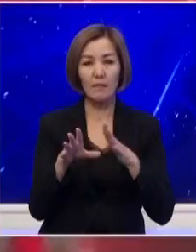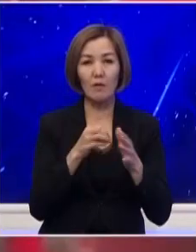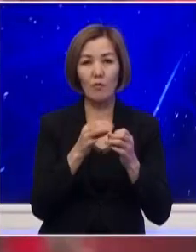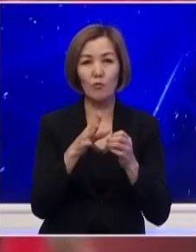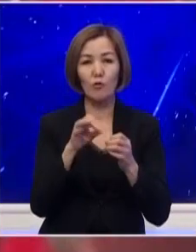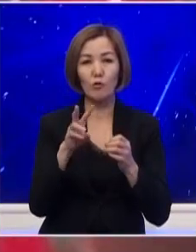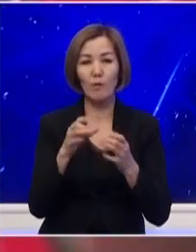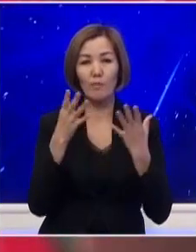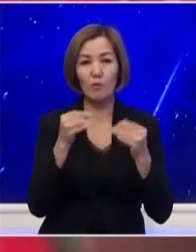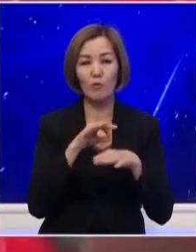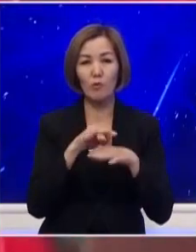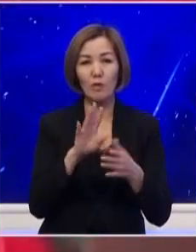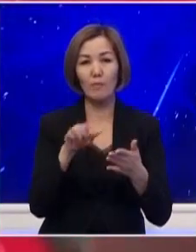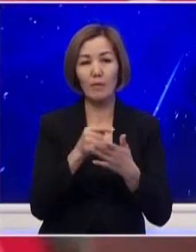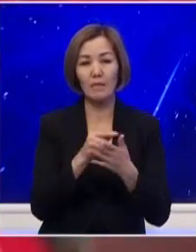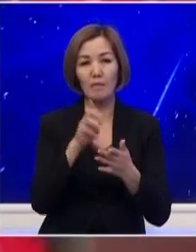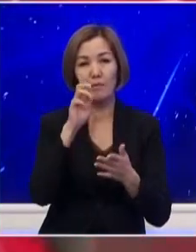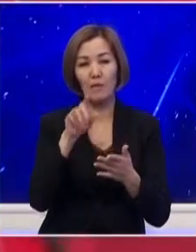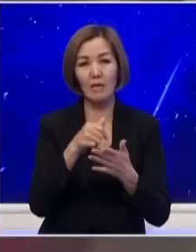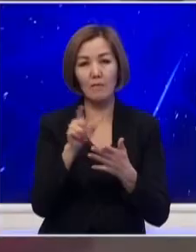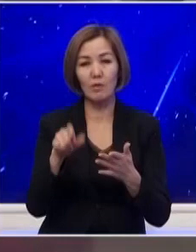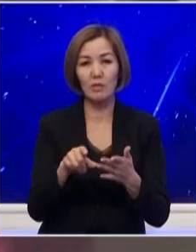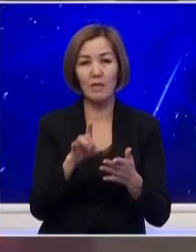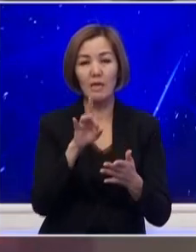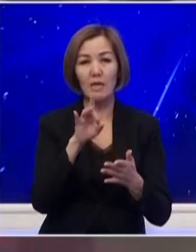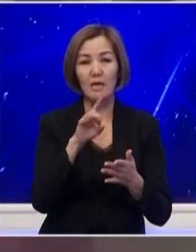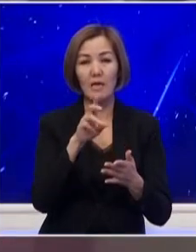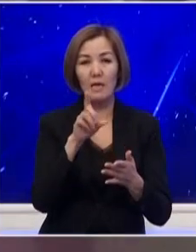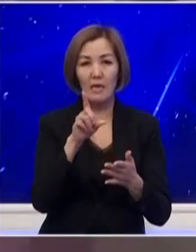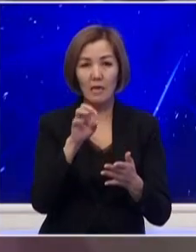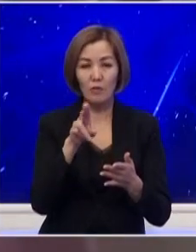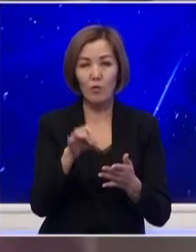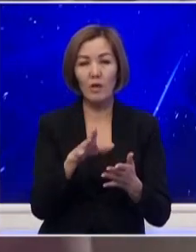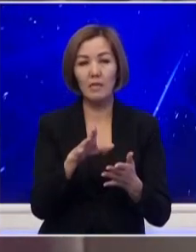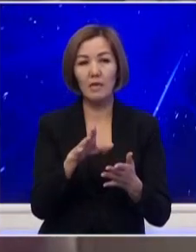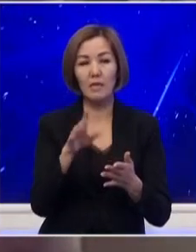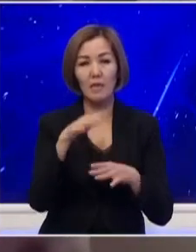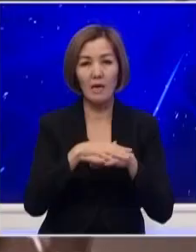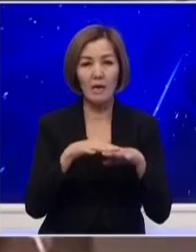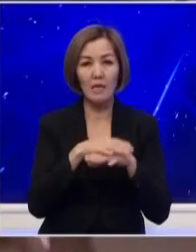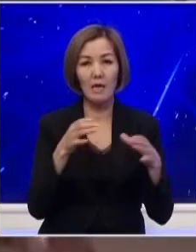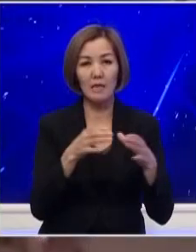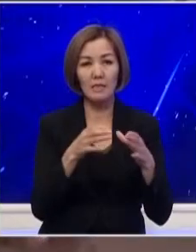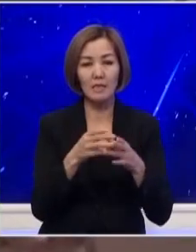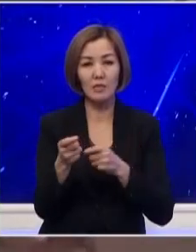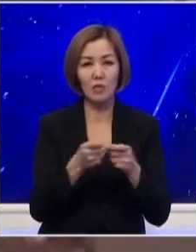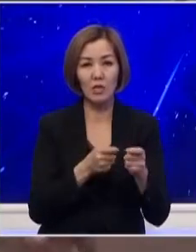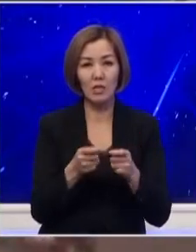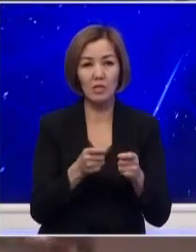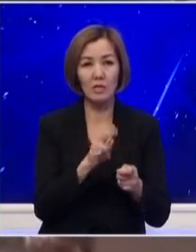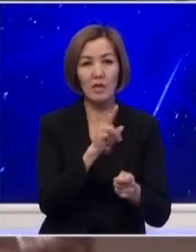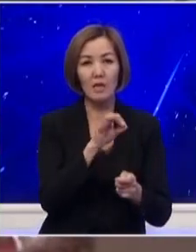Сарапшылардың айтуынша, басты жекпе-жекте мемлекет басшысы Режеп Тайып Ердоған мен Халық Альянсы оппозициялық блогының жетекшісі